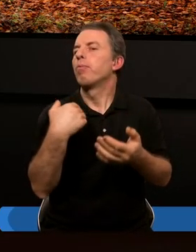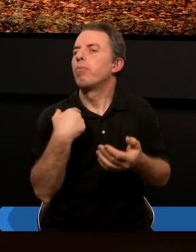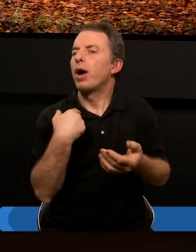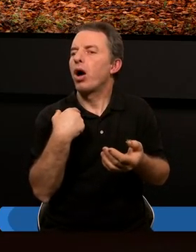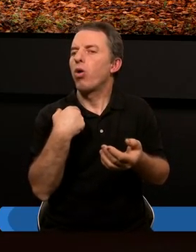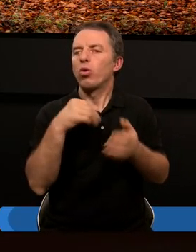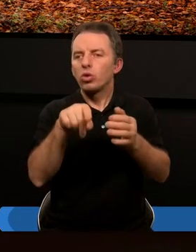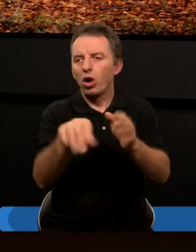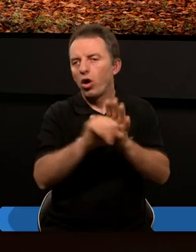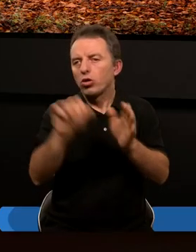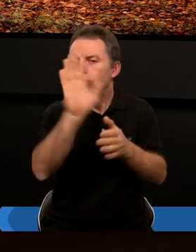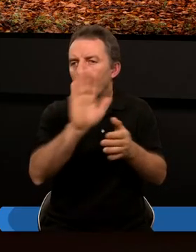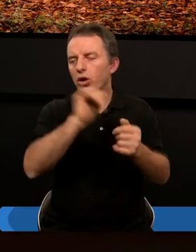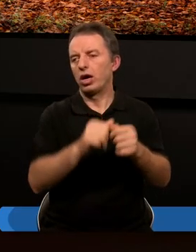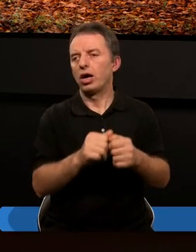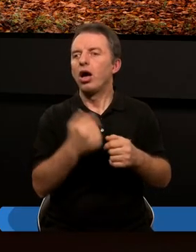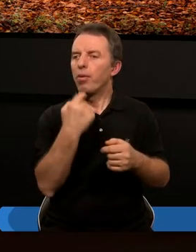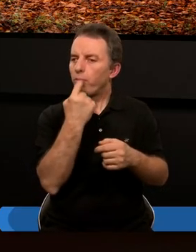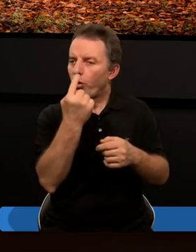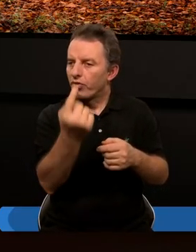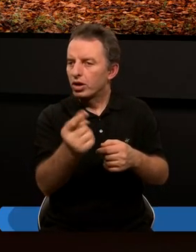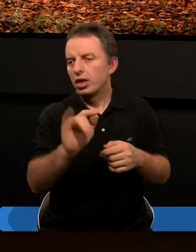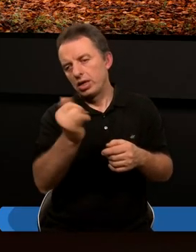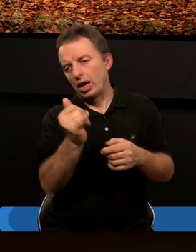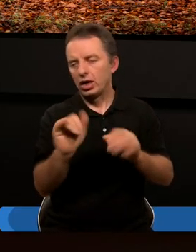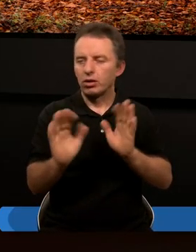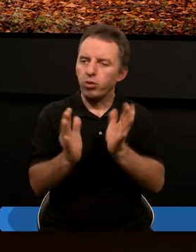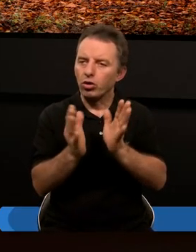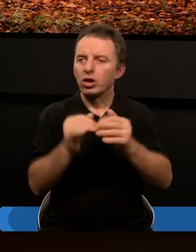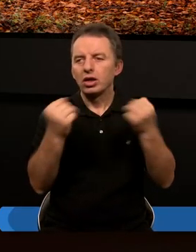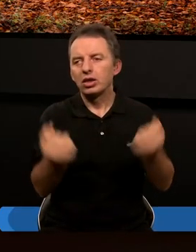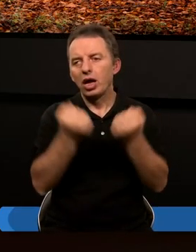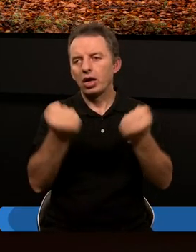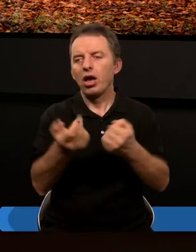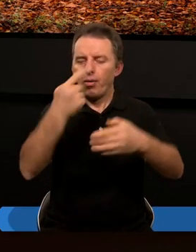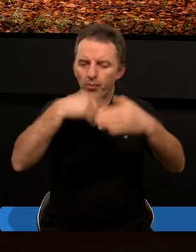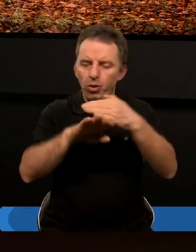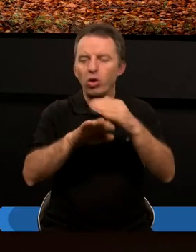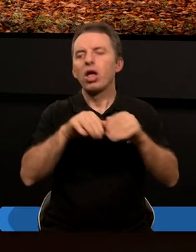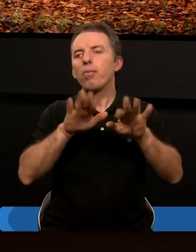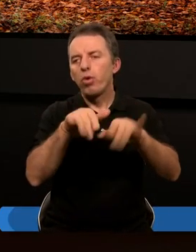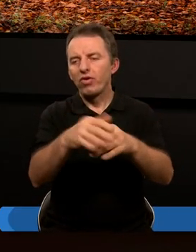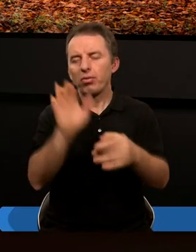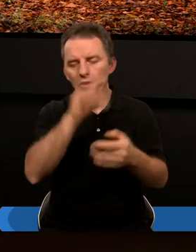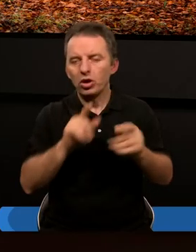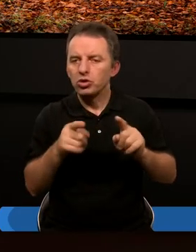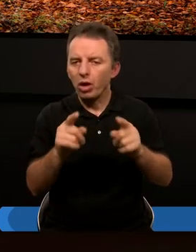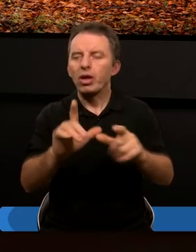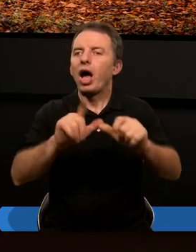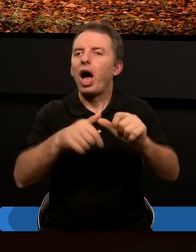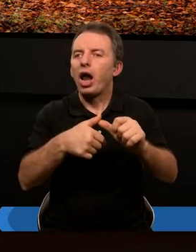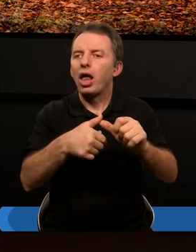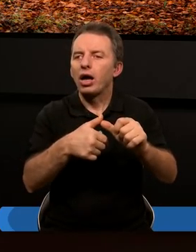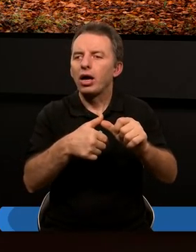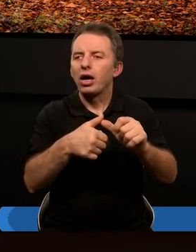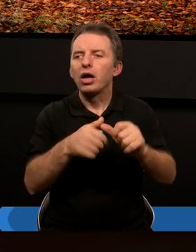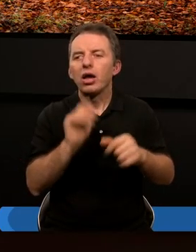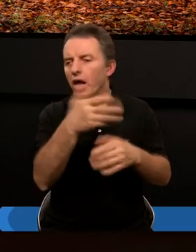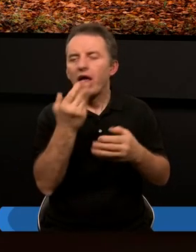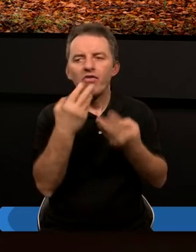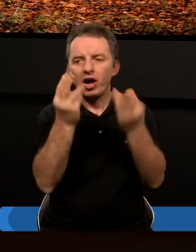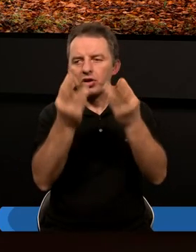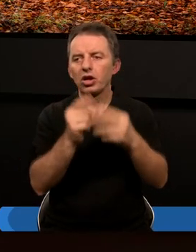bez Boga. On powiedział, że w jakiś sposób starał się pod wpływem Boga działać, ale zabrakło mu tego,